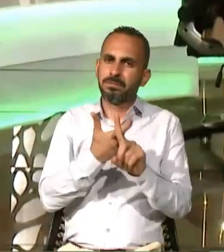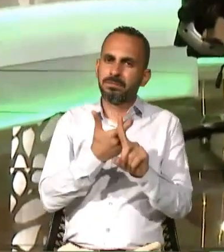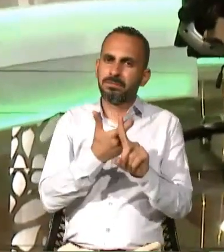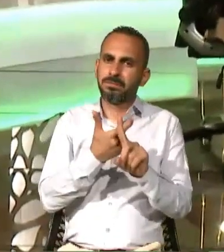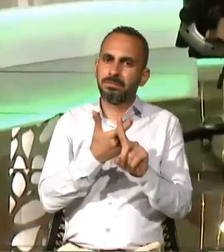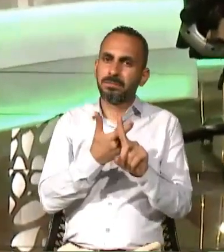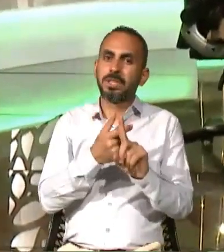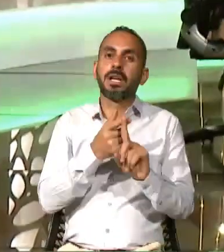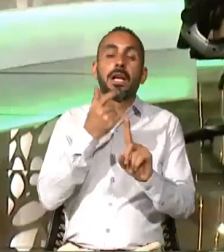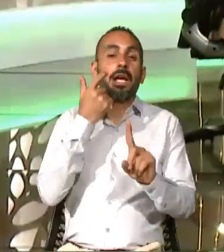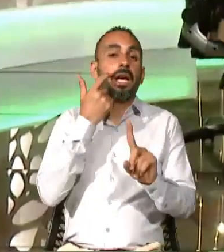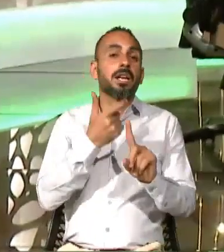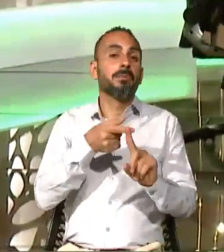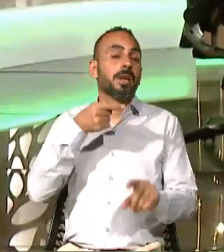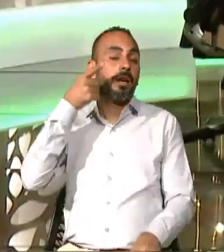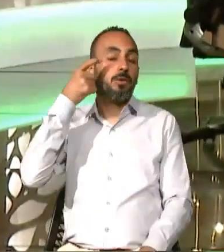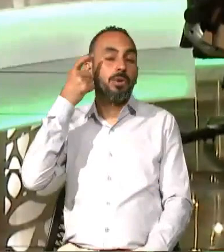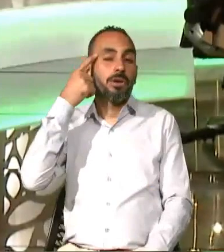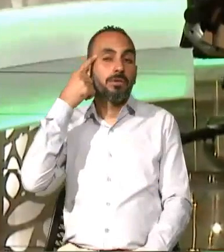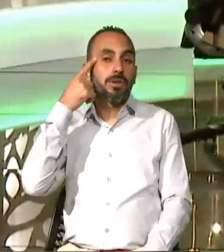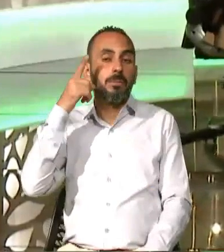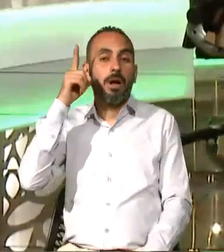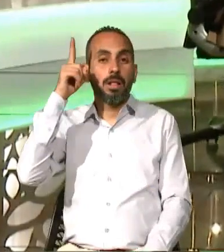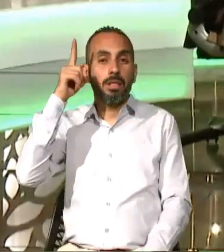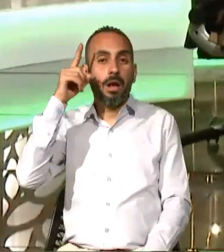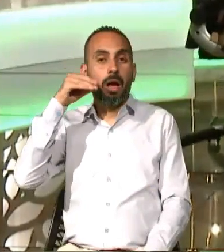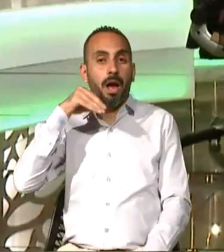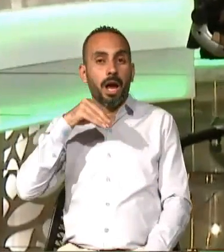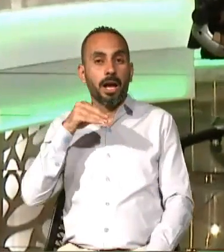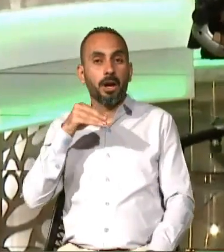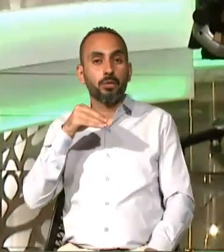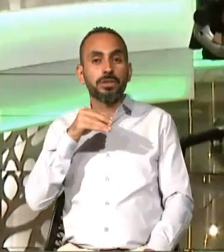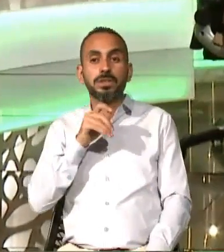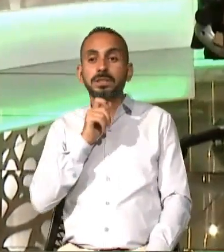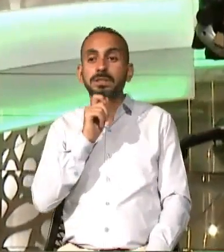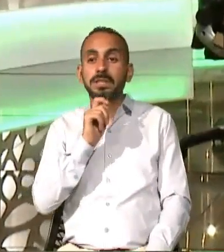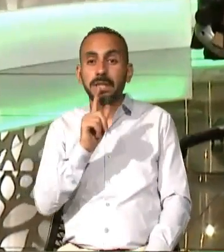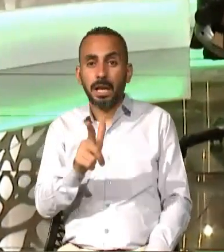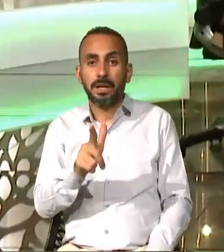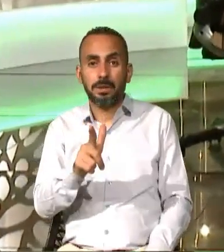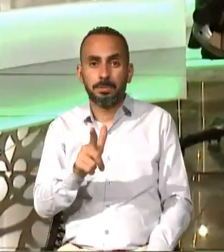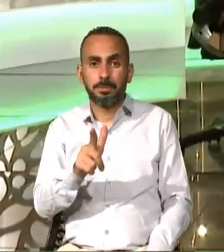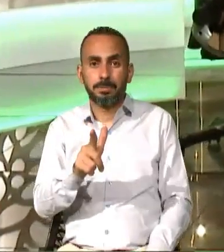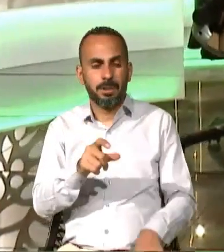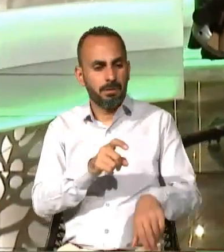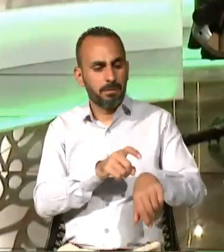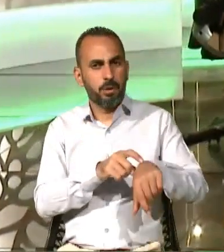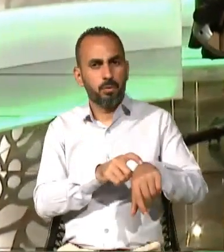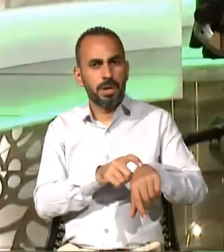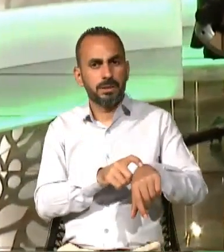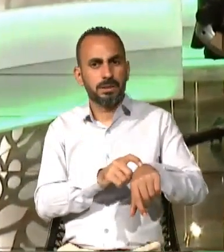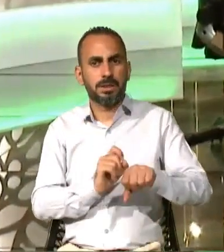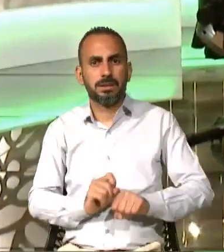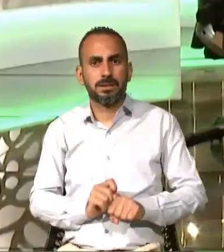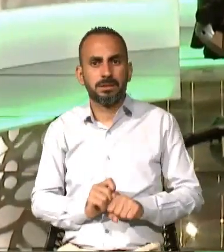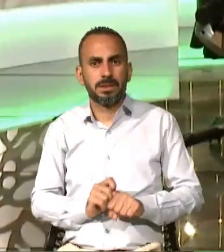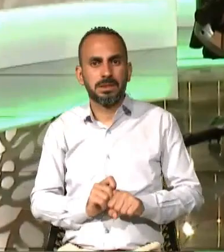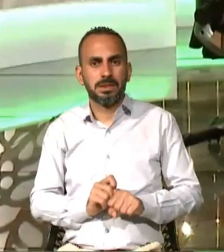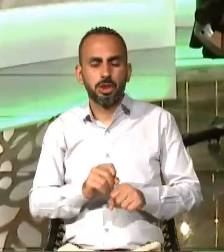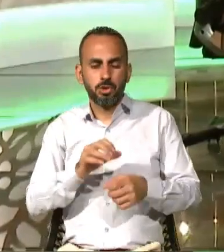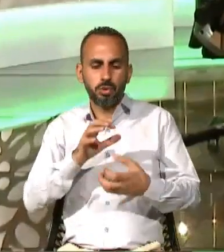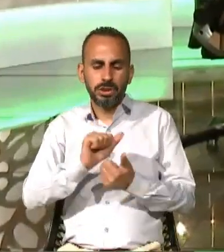الله قاصد يكلم قلبي. والله قاصد في الوقت ده انه يشكلني